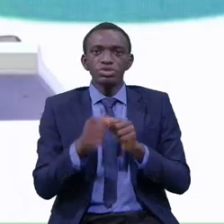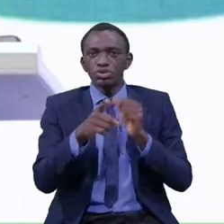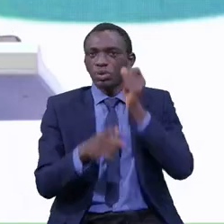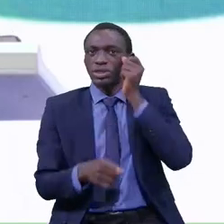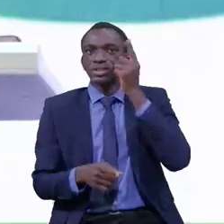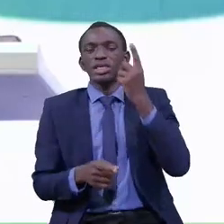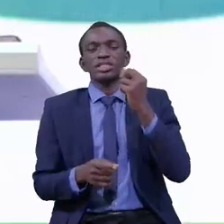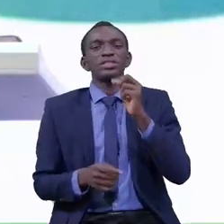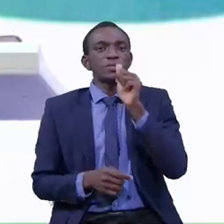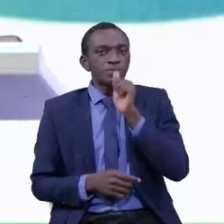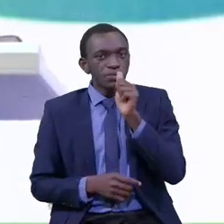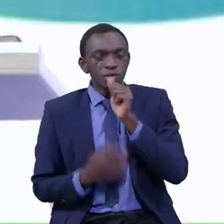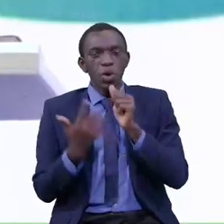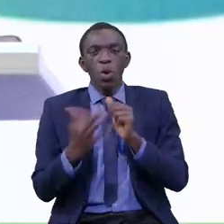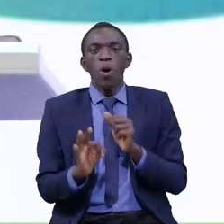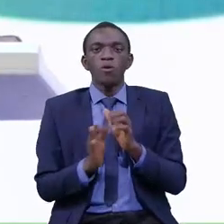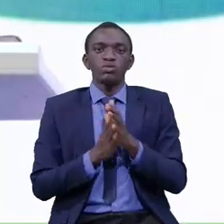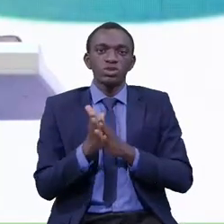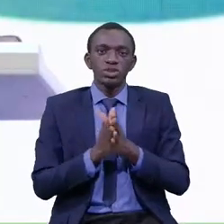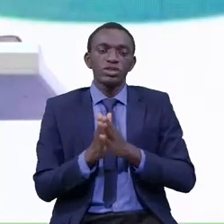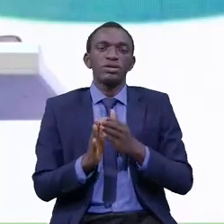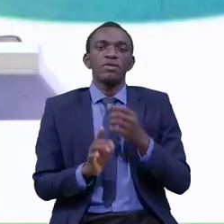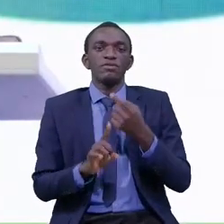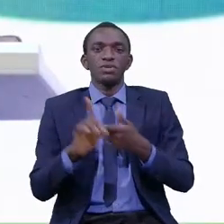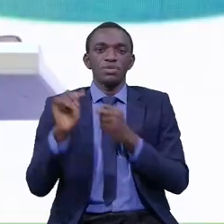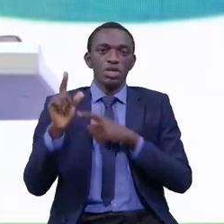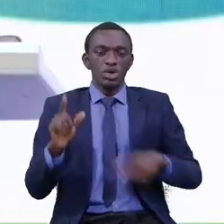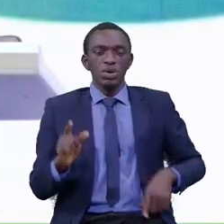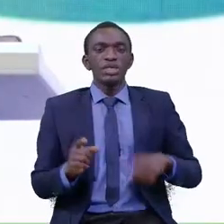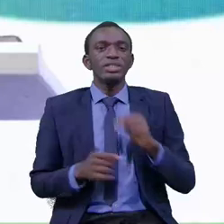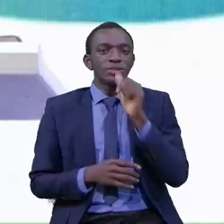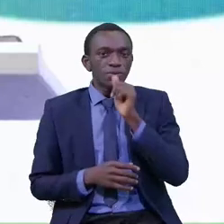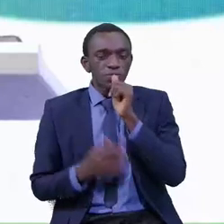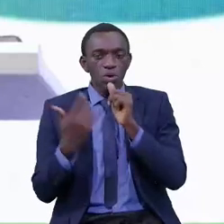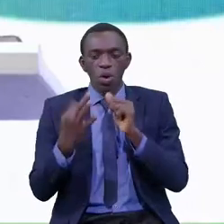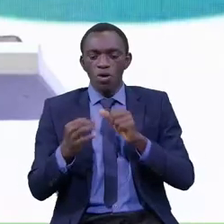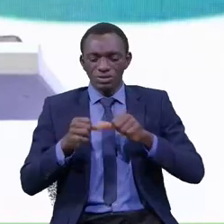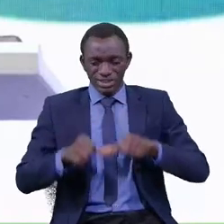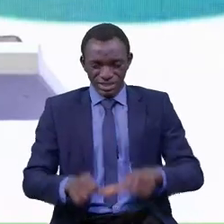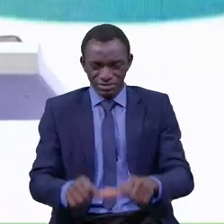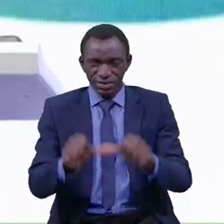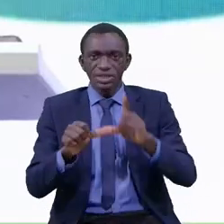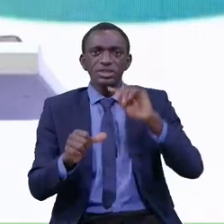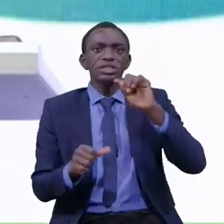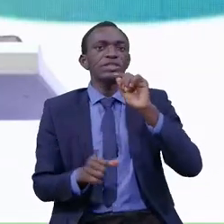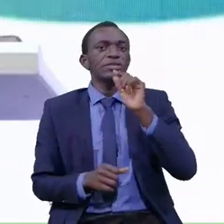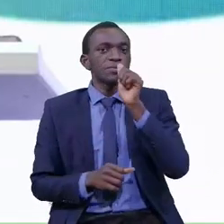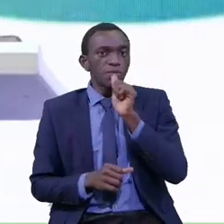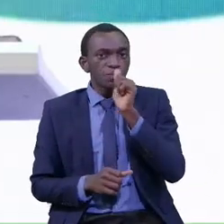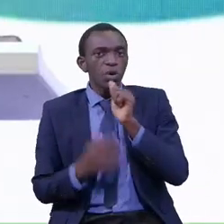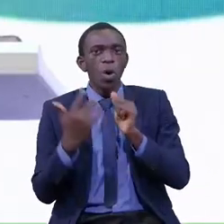secret du zèle pour le Seigneur, le secret de la fermeté et le secret pour être tout ce